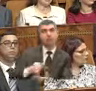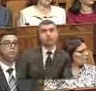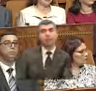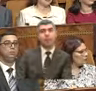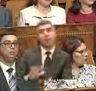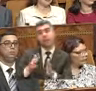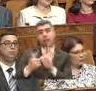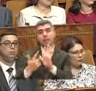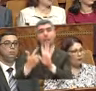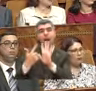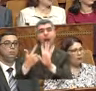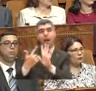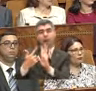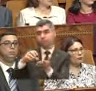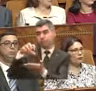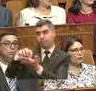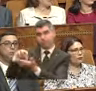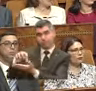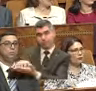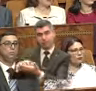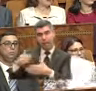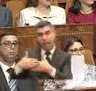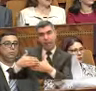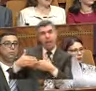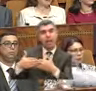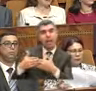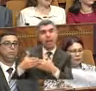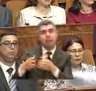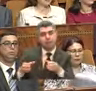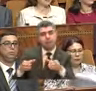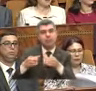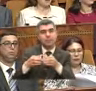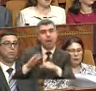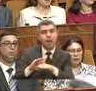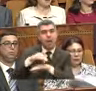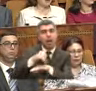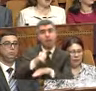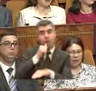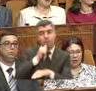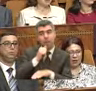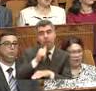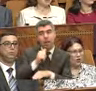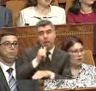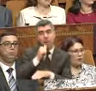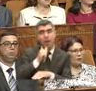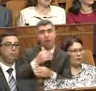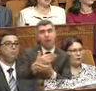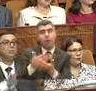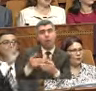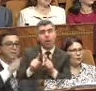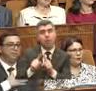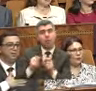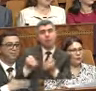ديال الدواور اللي متواجدين في المحيط ديال هذا السد هذا كيشربوا الماء عبر الشاحنه